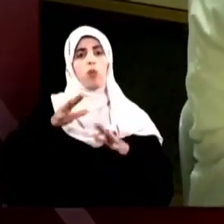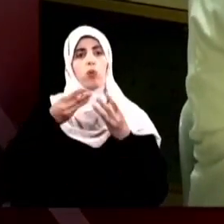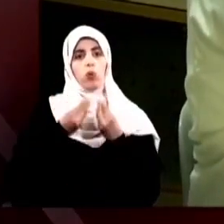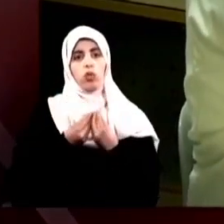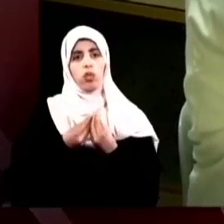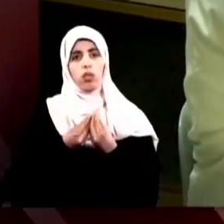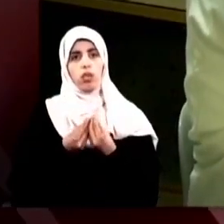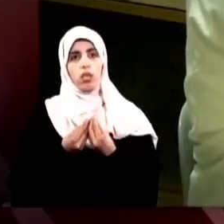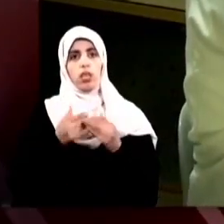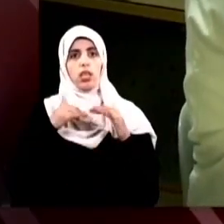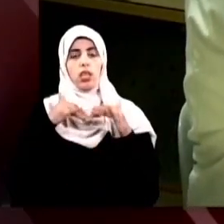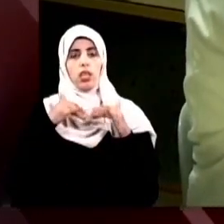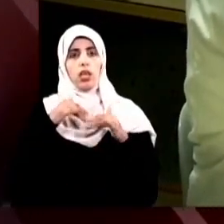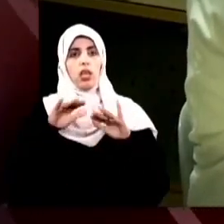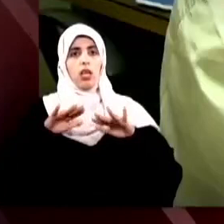وجدوا عن طريق